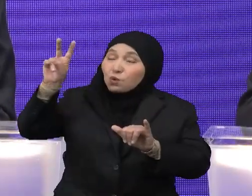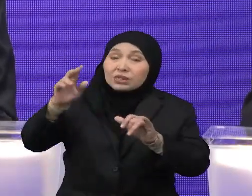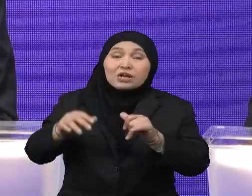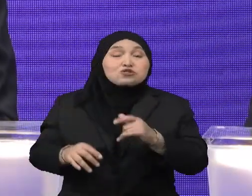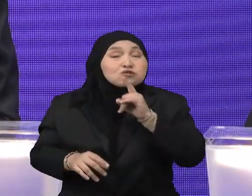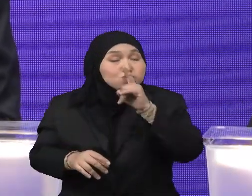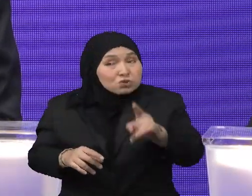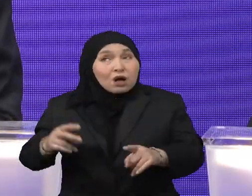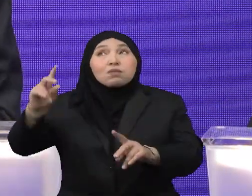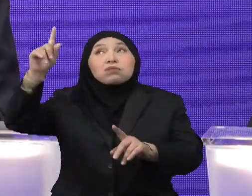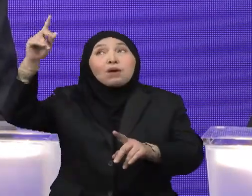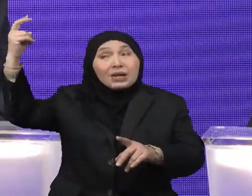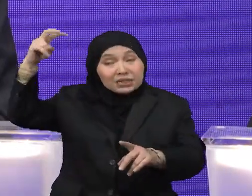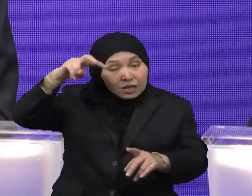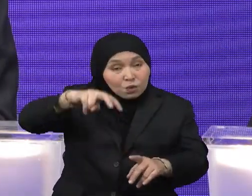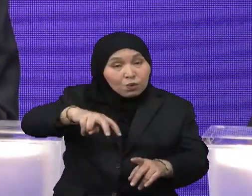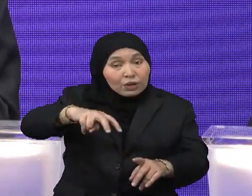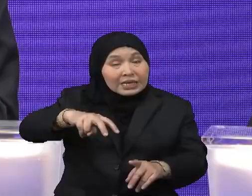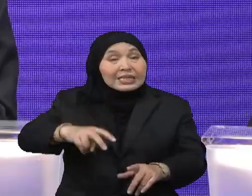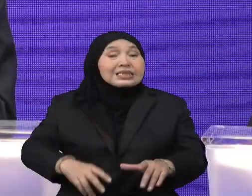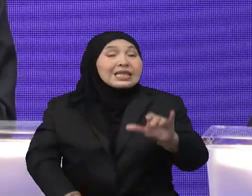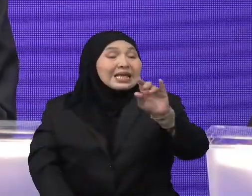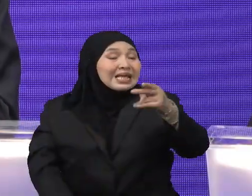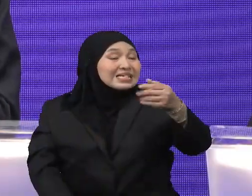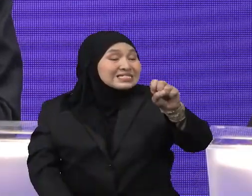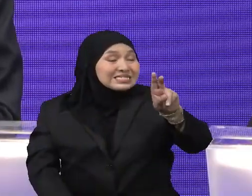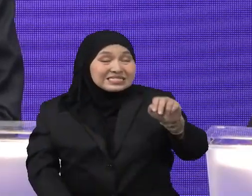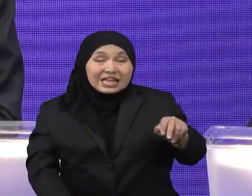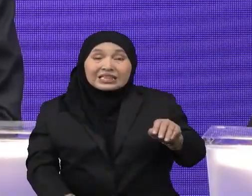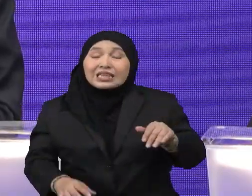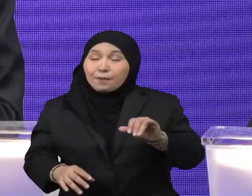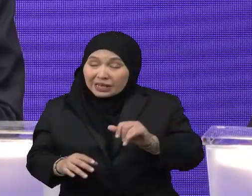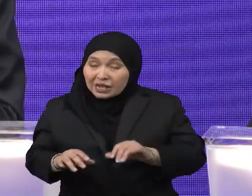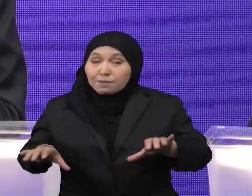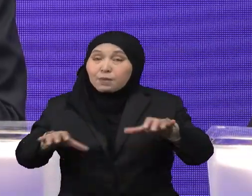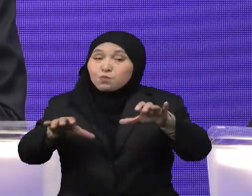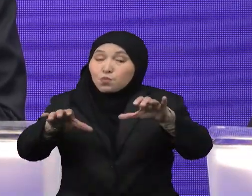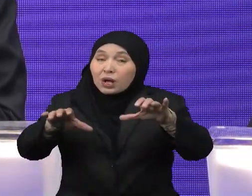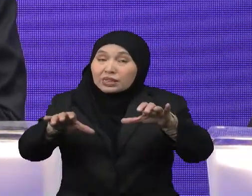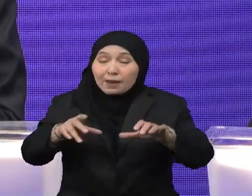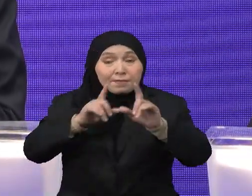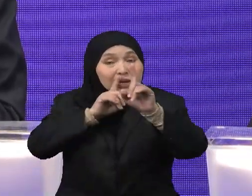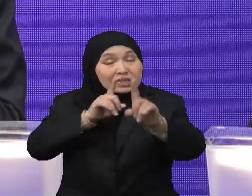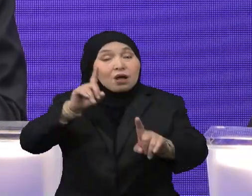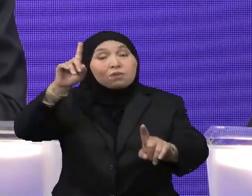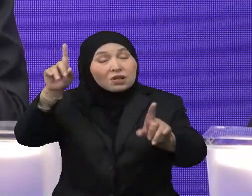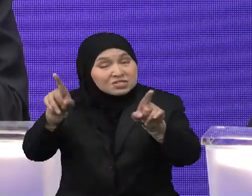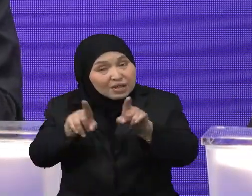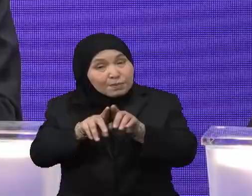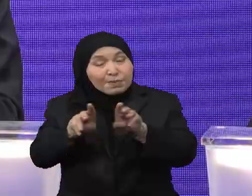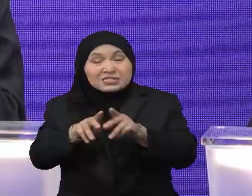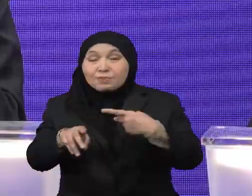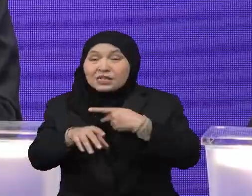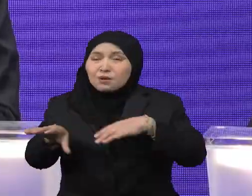niscaya dia melihat kamu jadi ini tak'rifat Ihsan jadi milik kita katakan Ikhsan di dalam melaksanakan perintah Allah seolah-olah